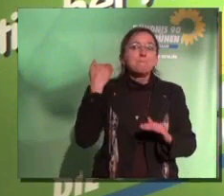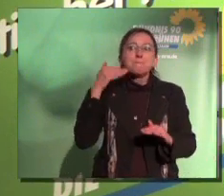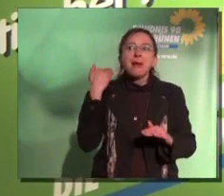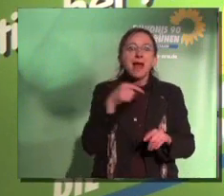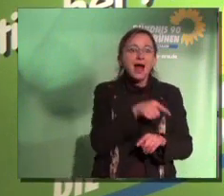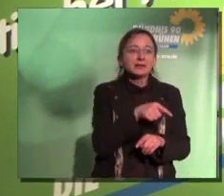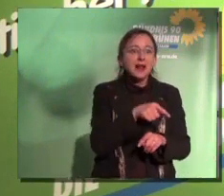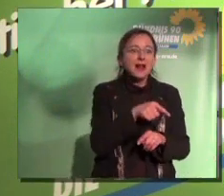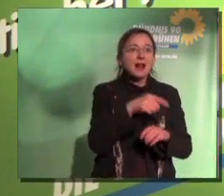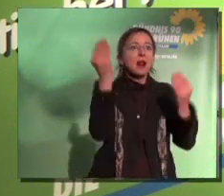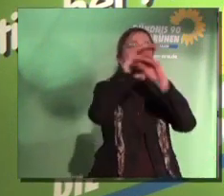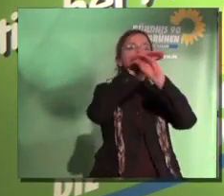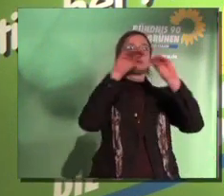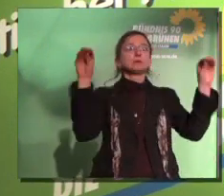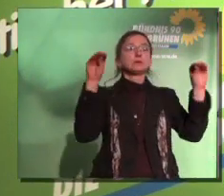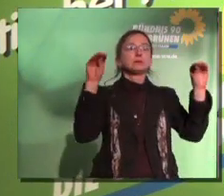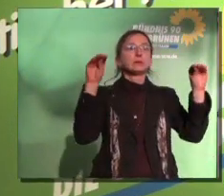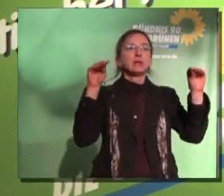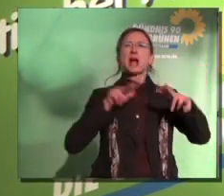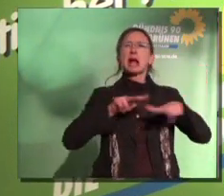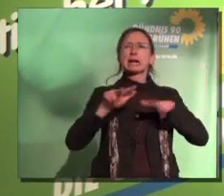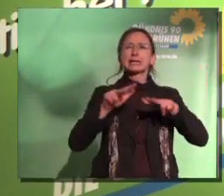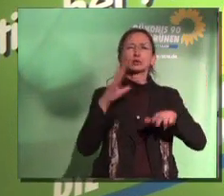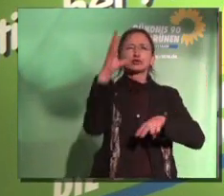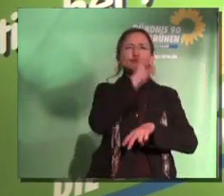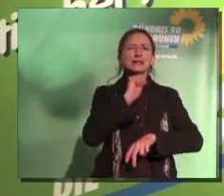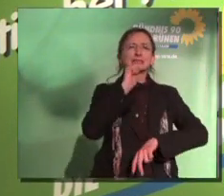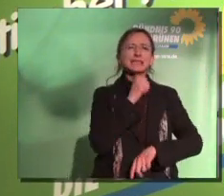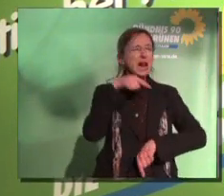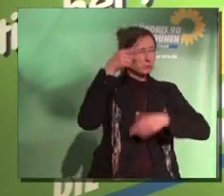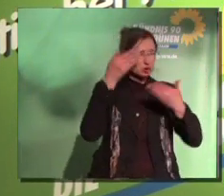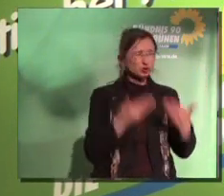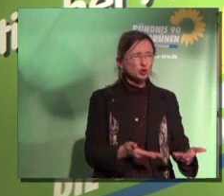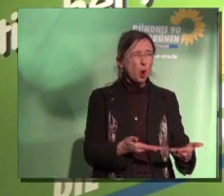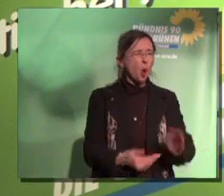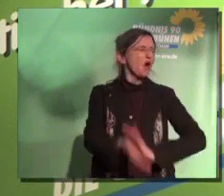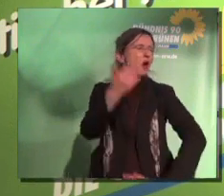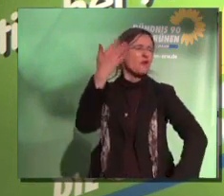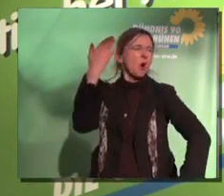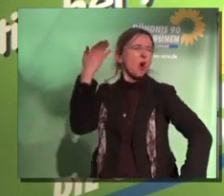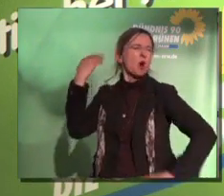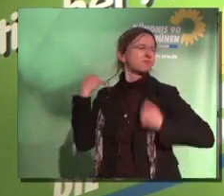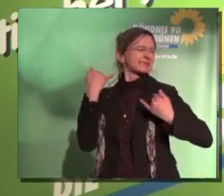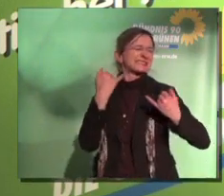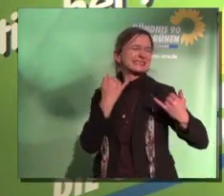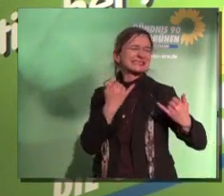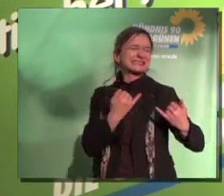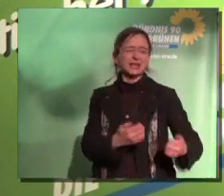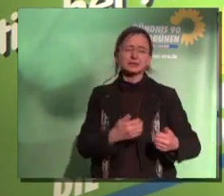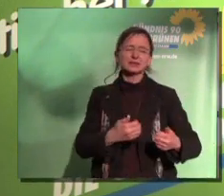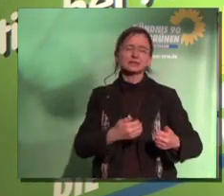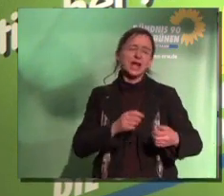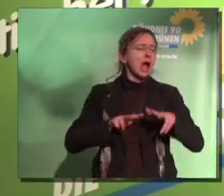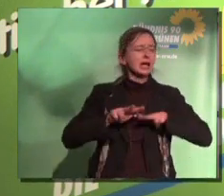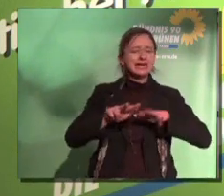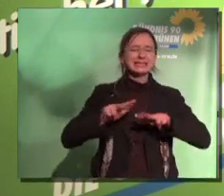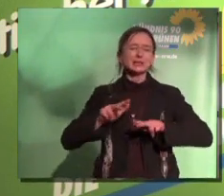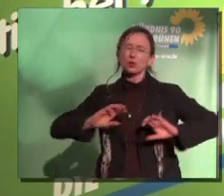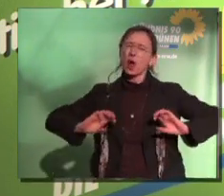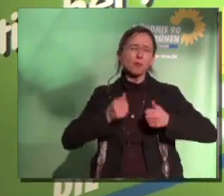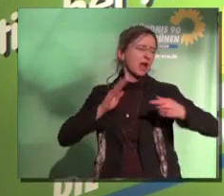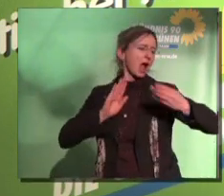Regierung sei die erfolgreichste Regierung aller Zeiten. Hallo, habe ich da nur gesagt. Angela Merkel,